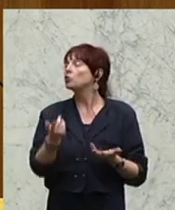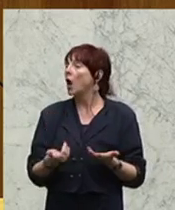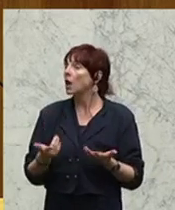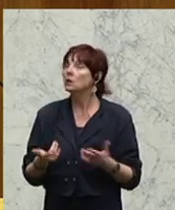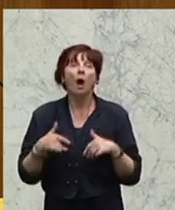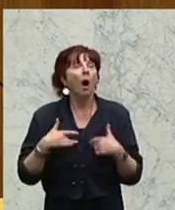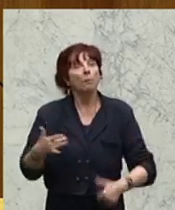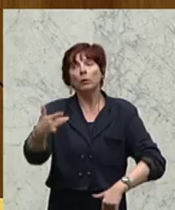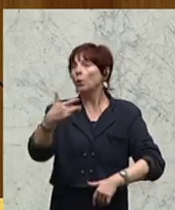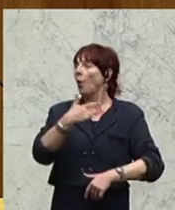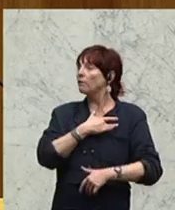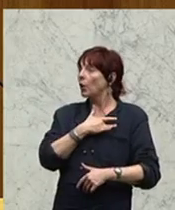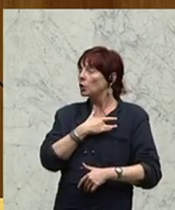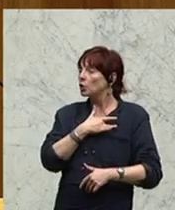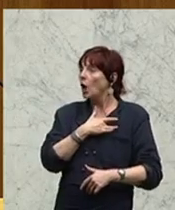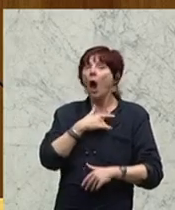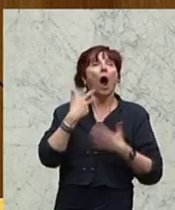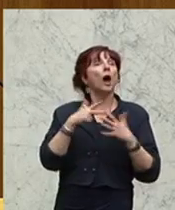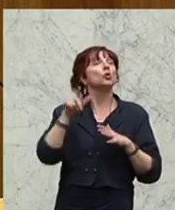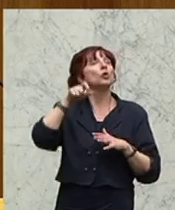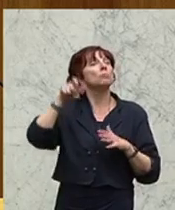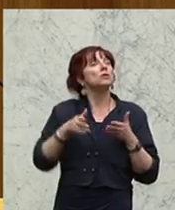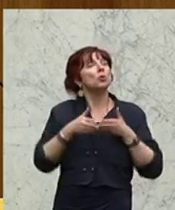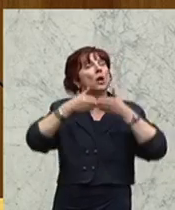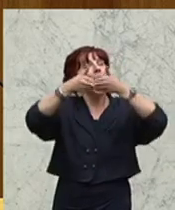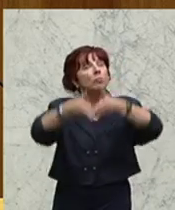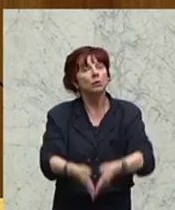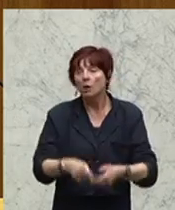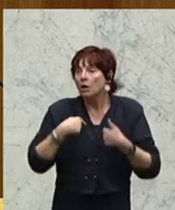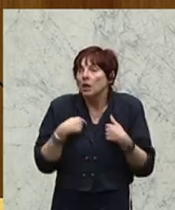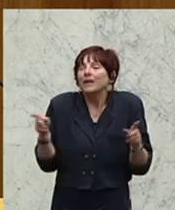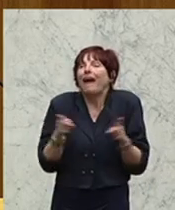auf einen Touch 800 Menschen versinken, das halte ich nicht aus.